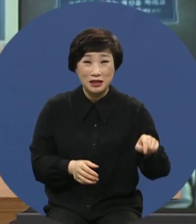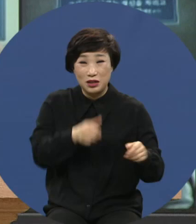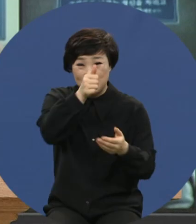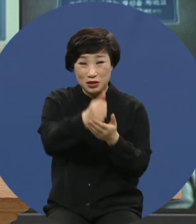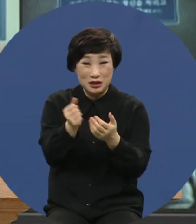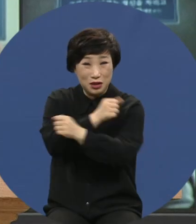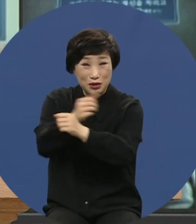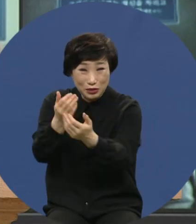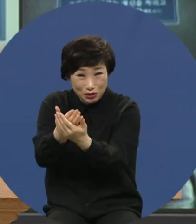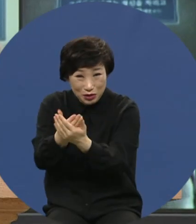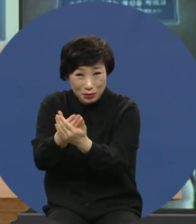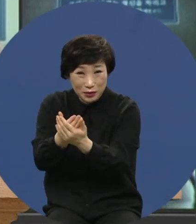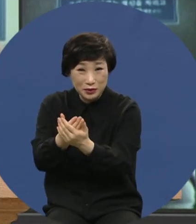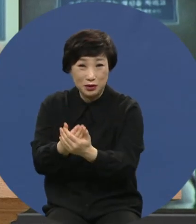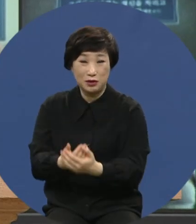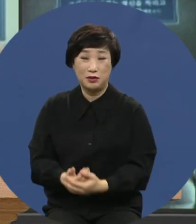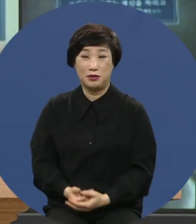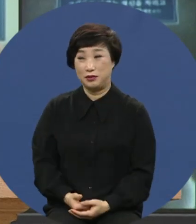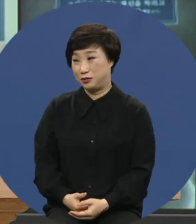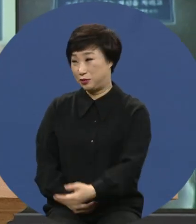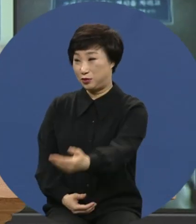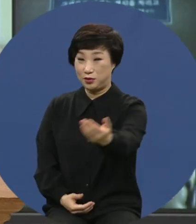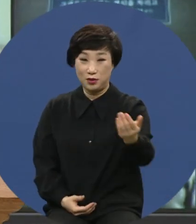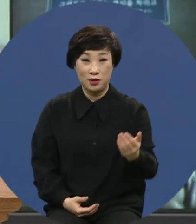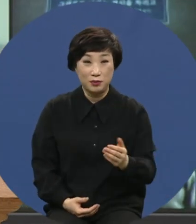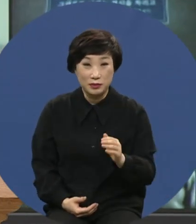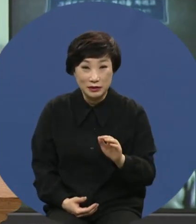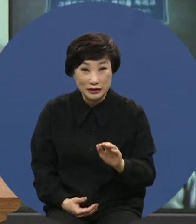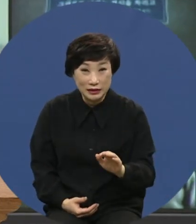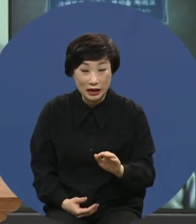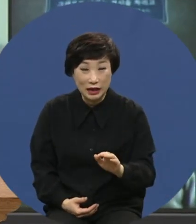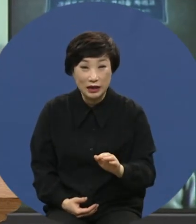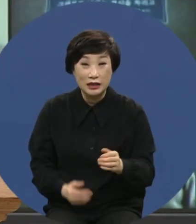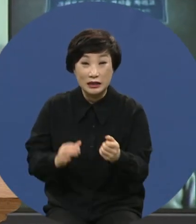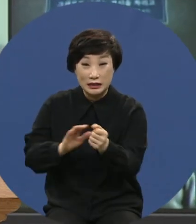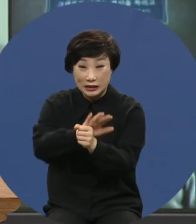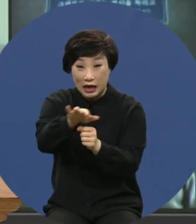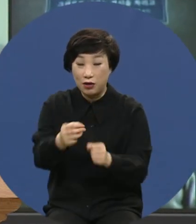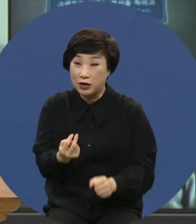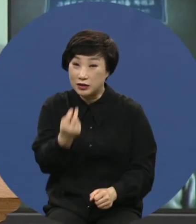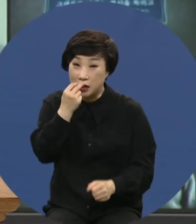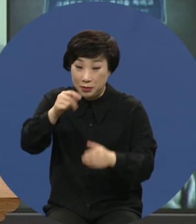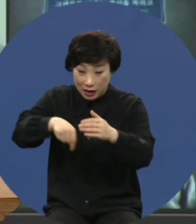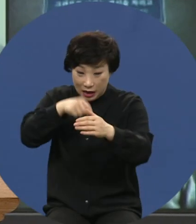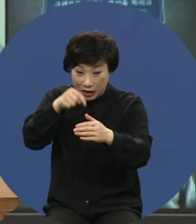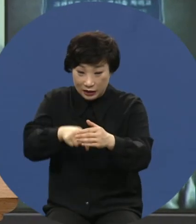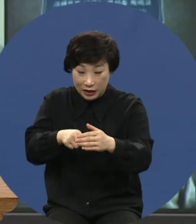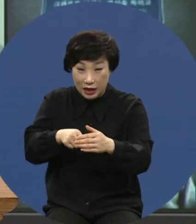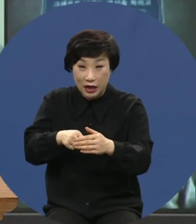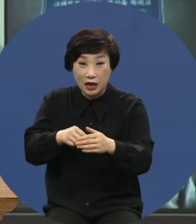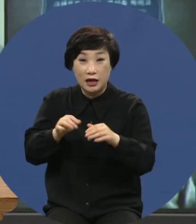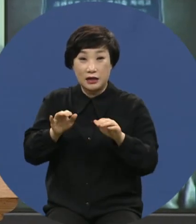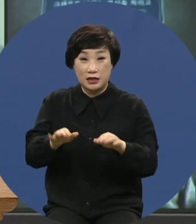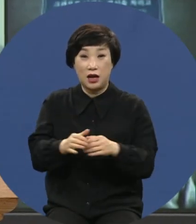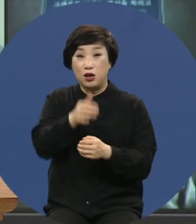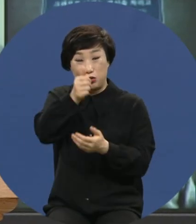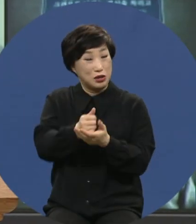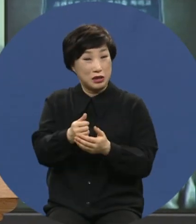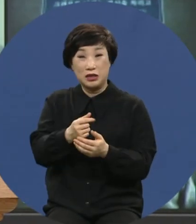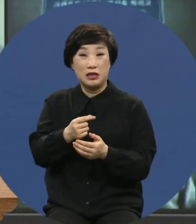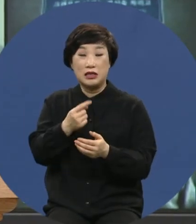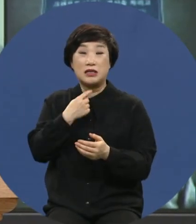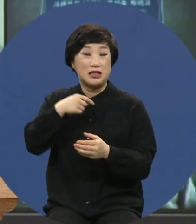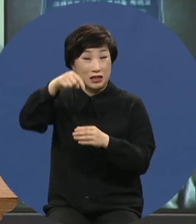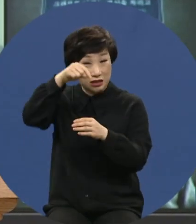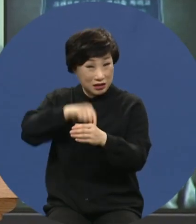사하여 주소서. 여러분, 사랑과 생명 속에는 결코 범죄가 뚫고